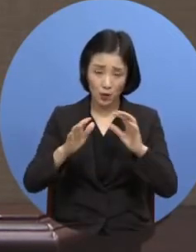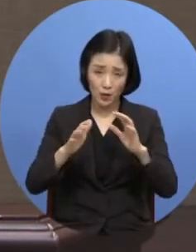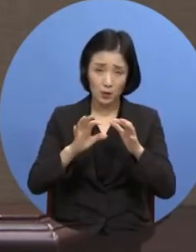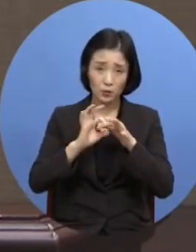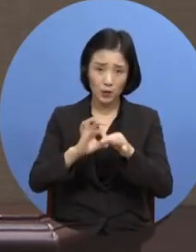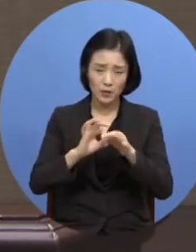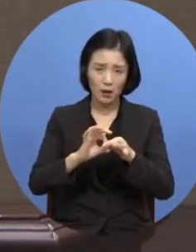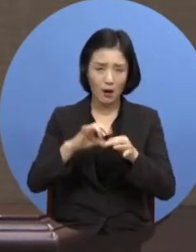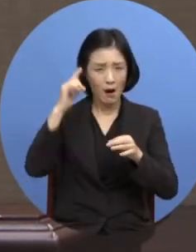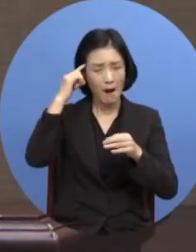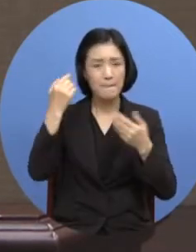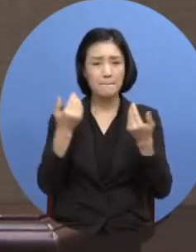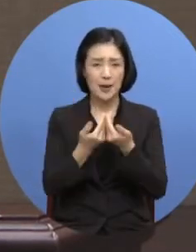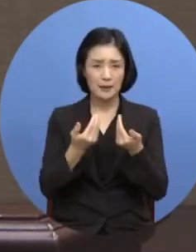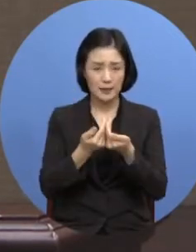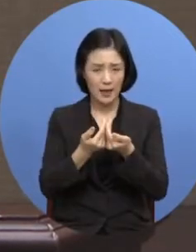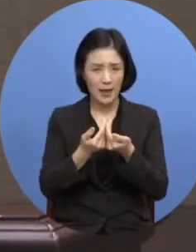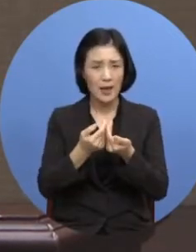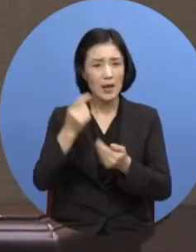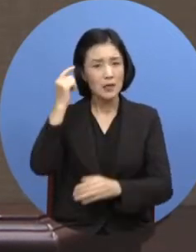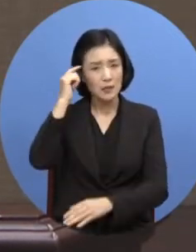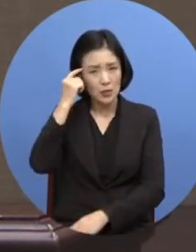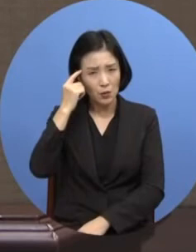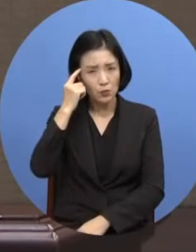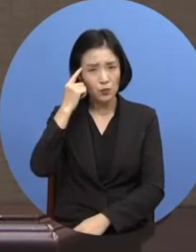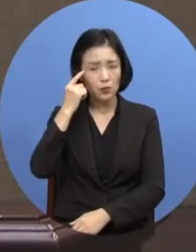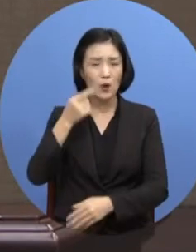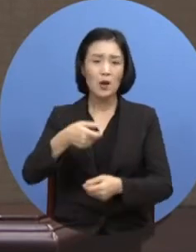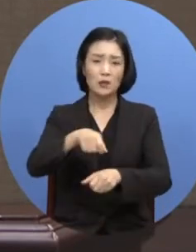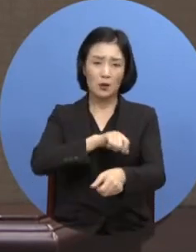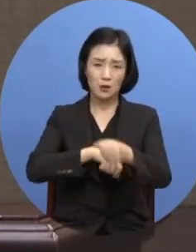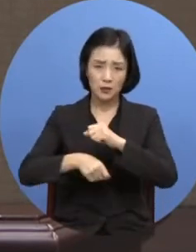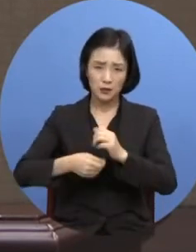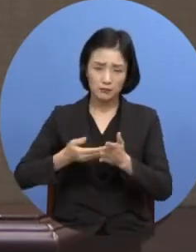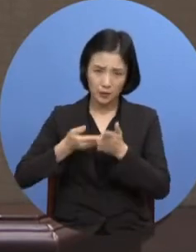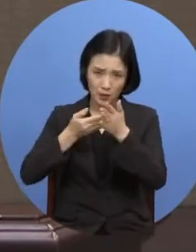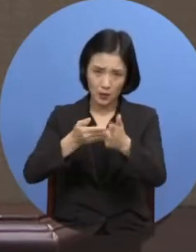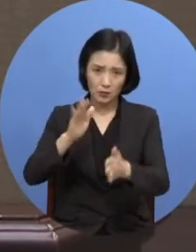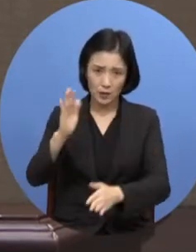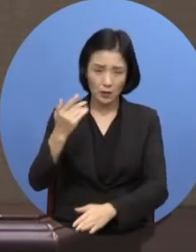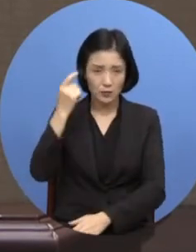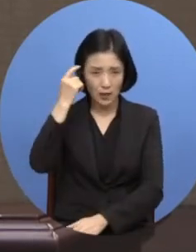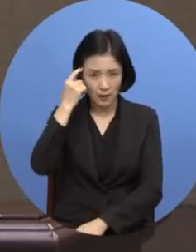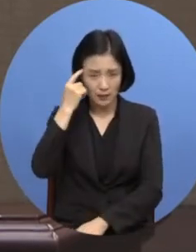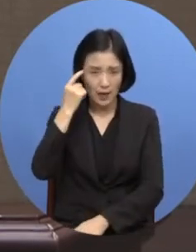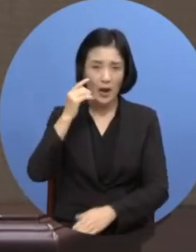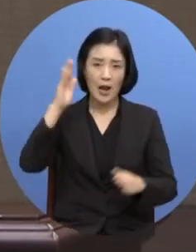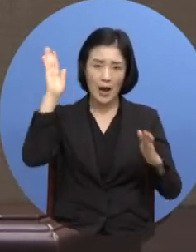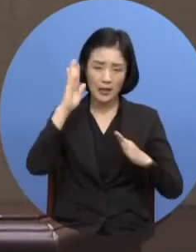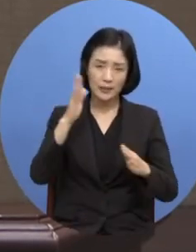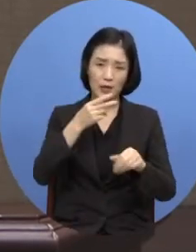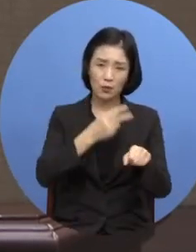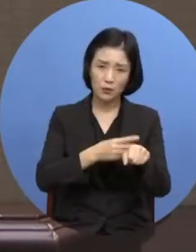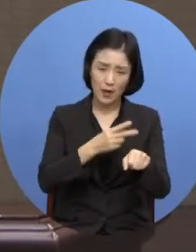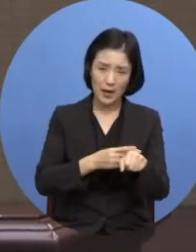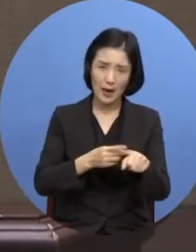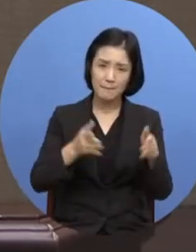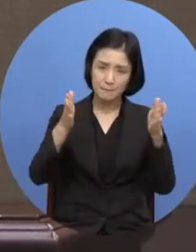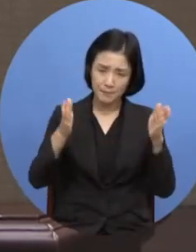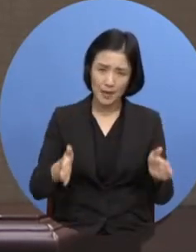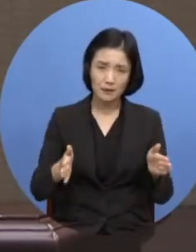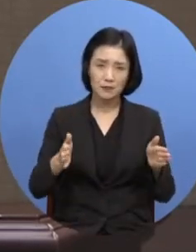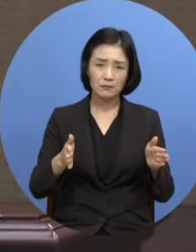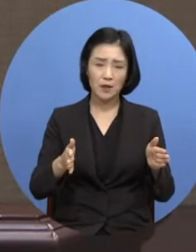반대 의견도 논의의 장에 적극 포용해야 한다고 생각합니다. 학생과 교사 간 단절, 불통의